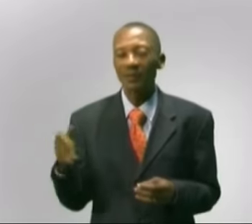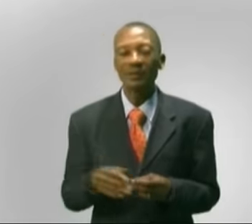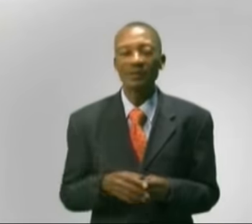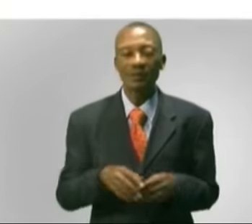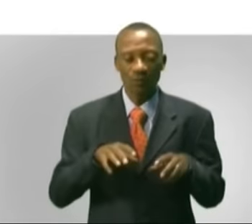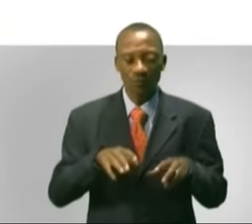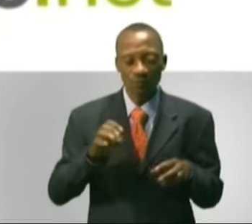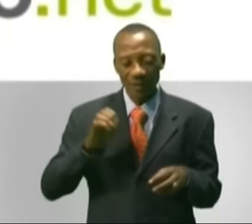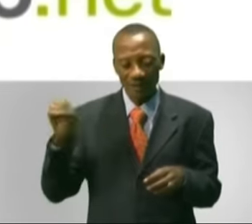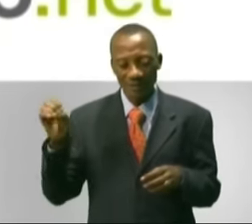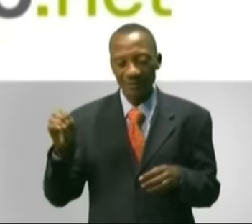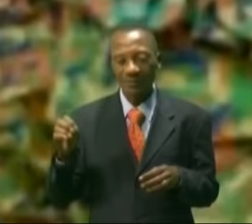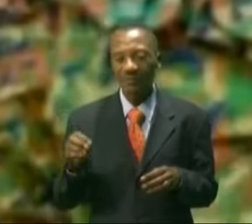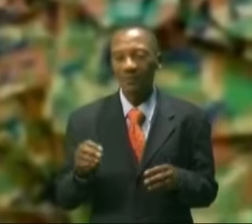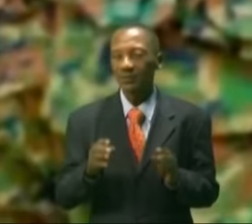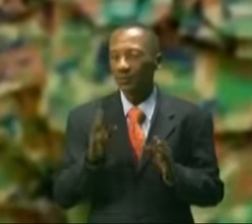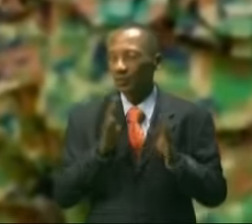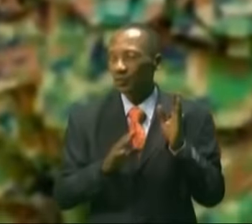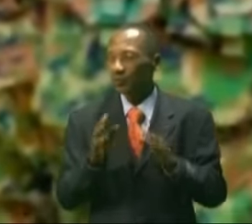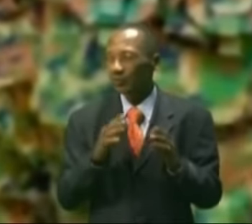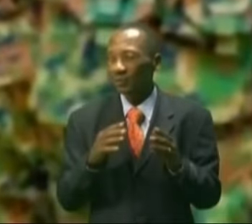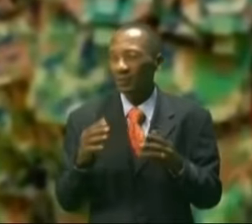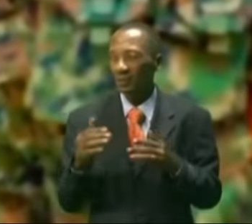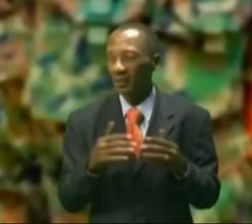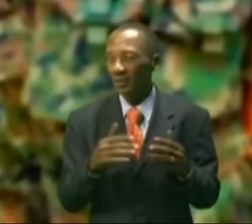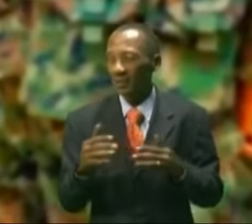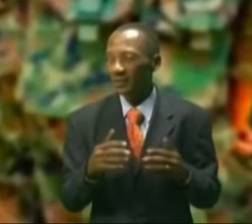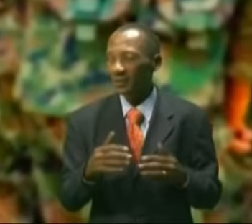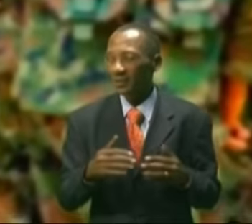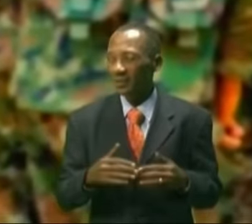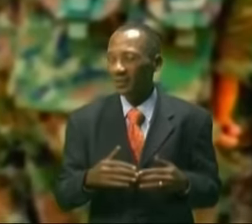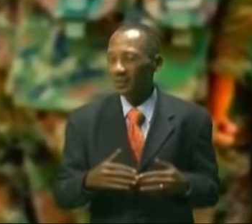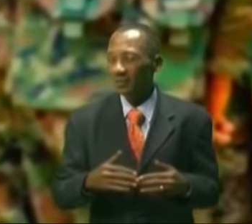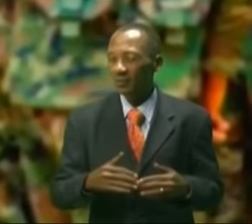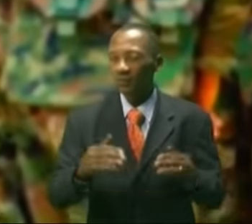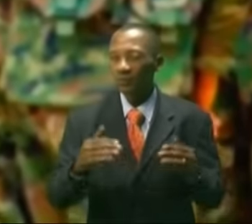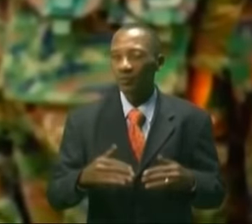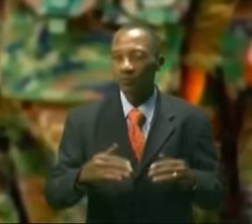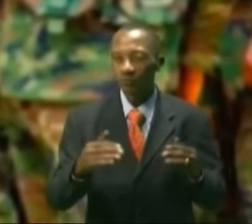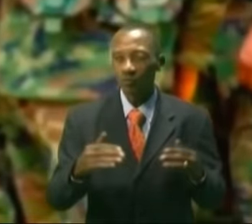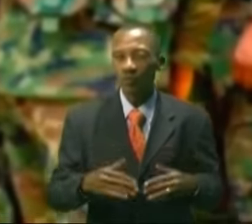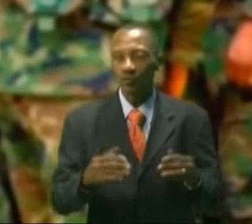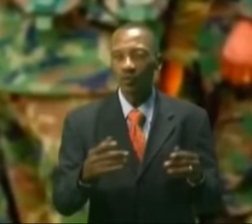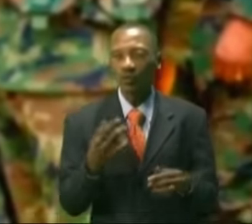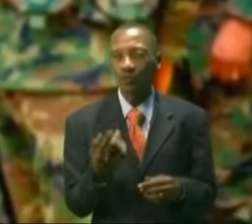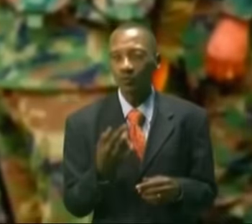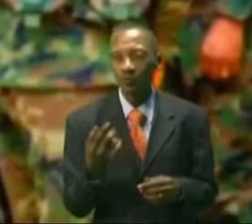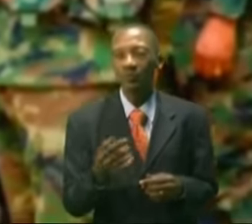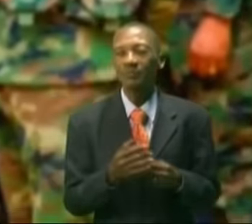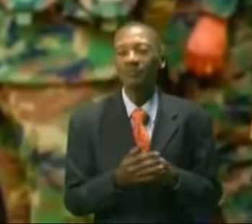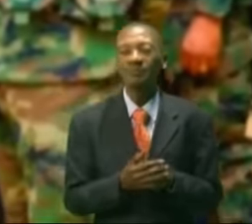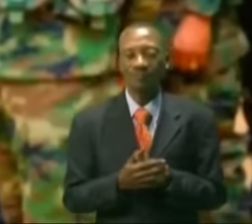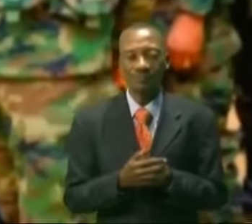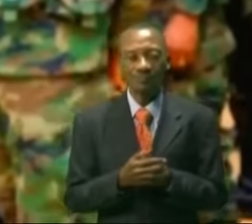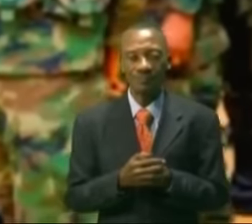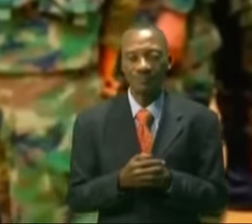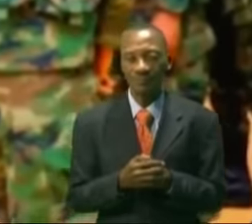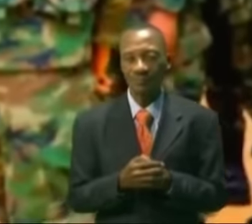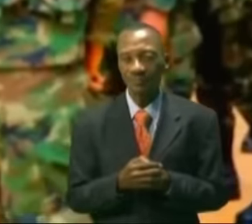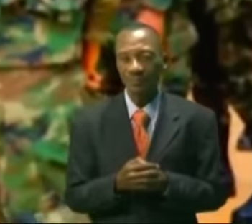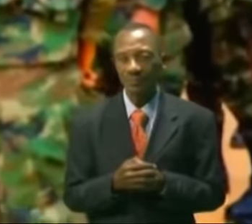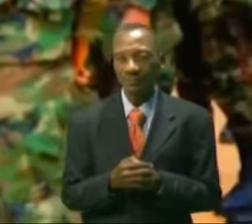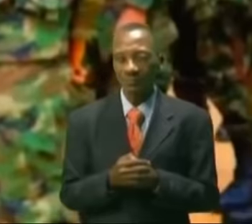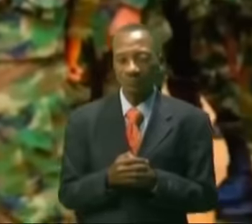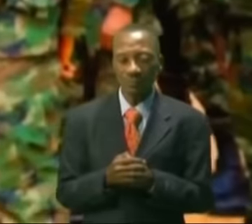titre Mediacongo.net. Le Rwanda a déployé près de 4000 militaires avec des armes modernes dans la province du Nord